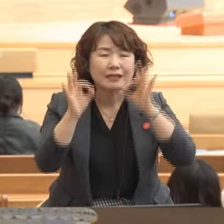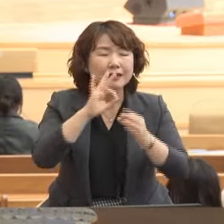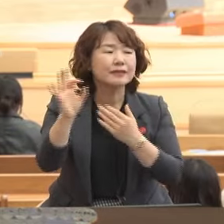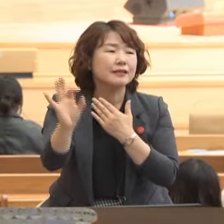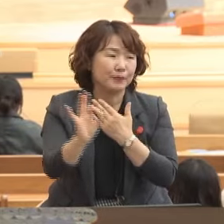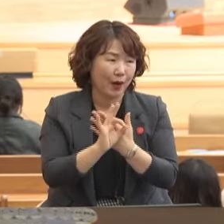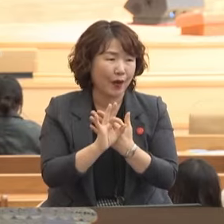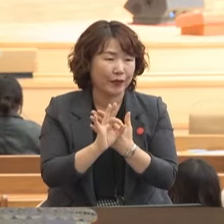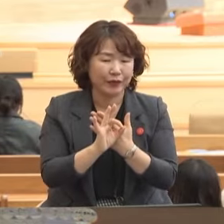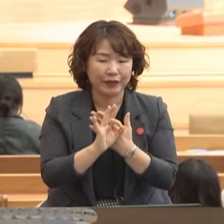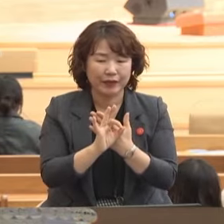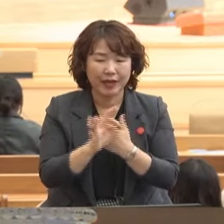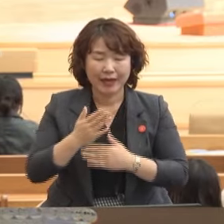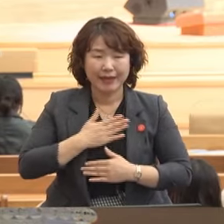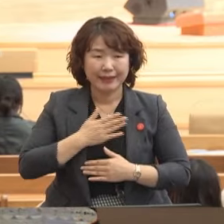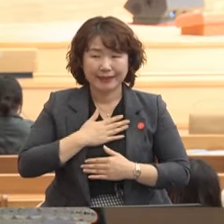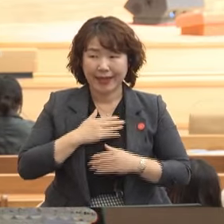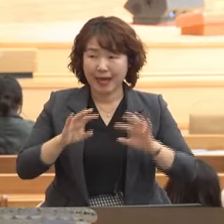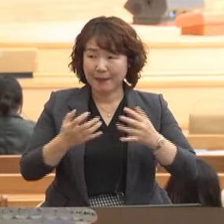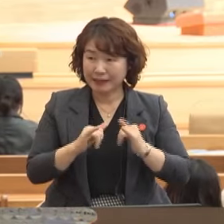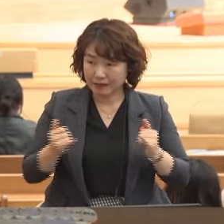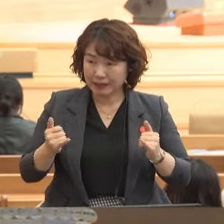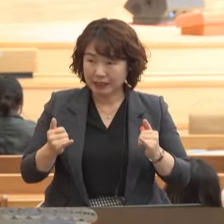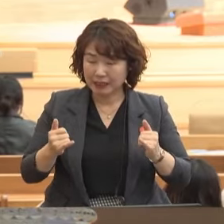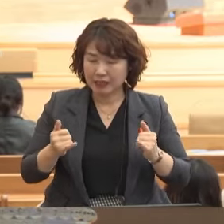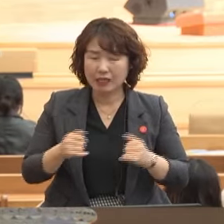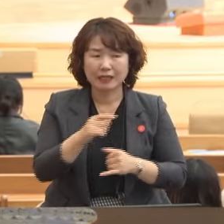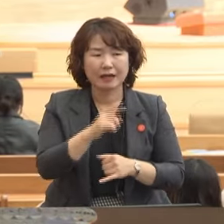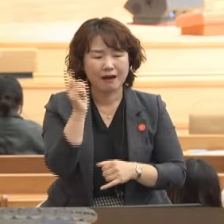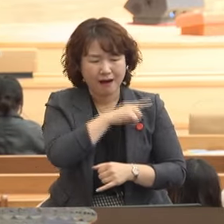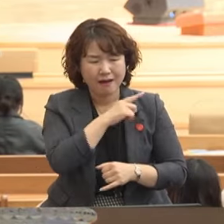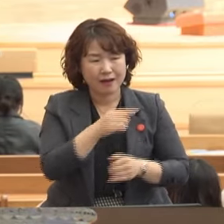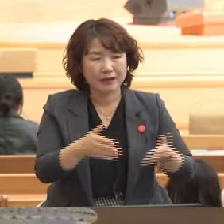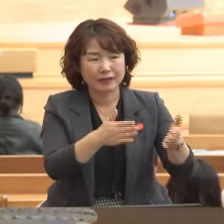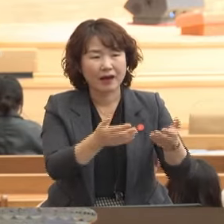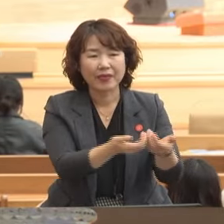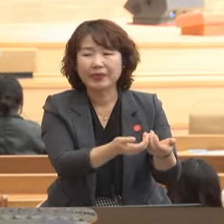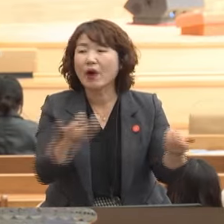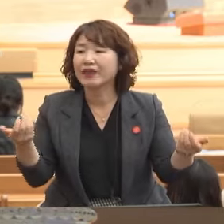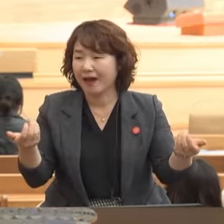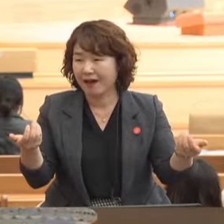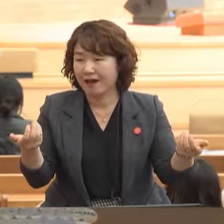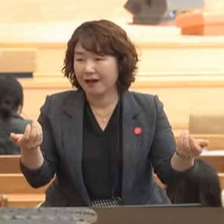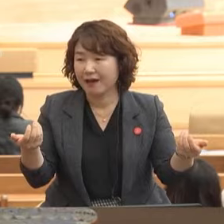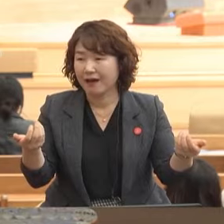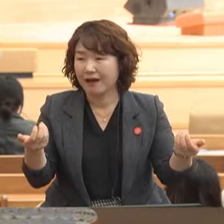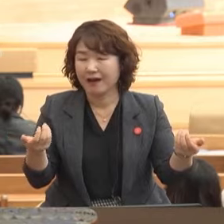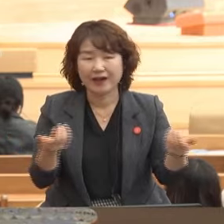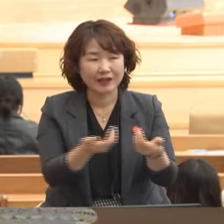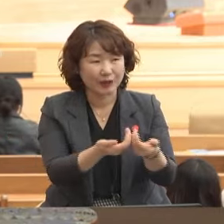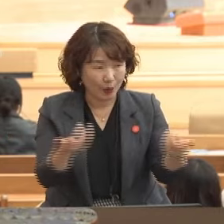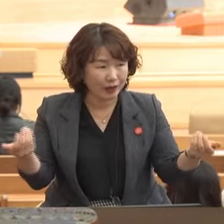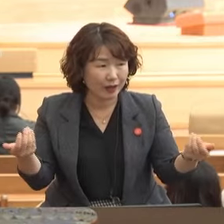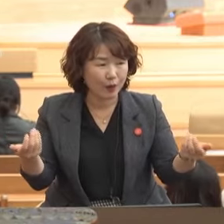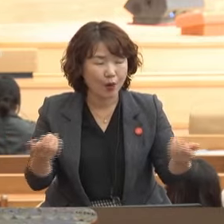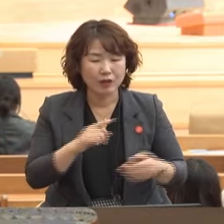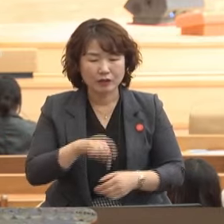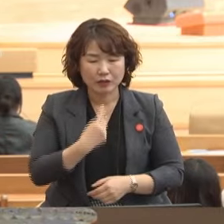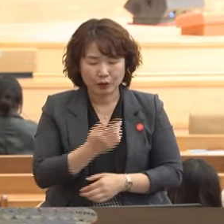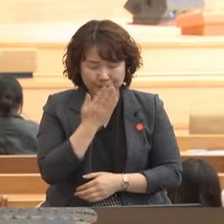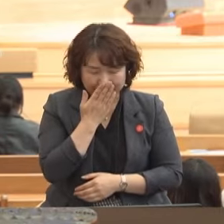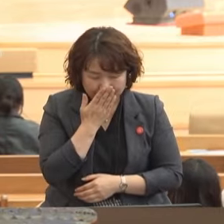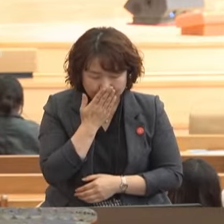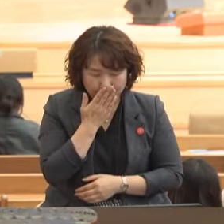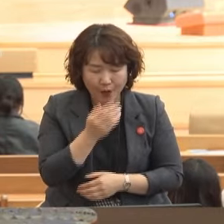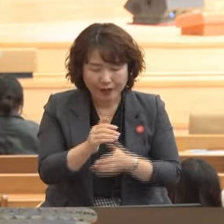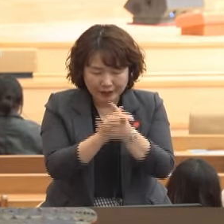찾으면 세 가지예요. 내 백성이 그들의 악한 길에서 첫 번째 떠나. 두 번째, 스스로 낮추고